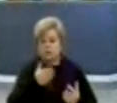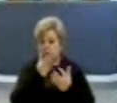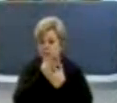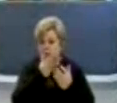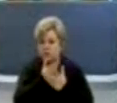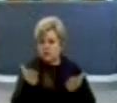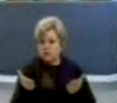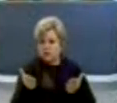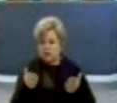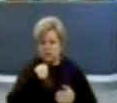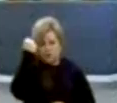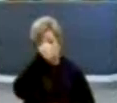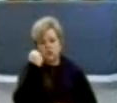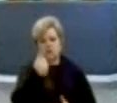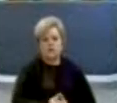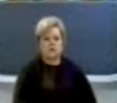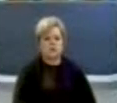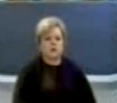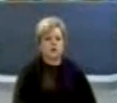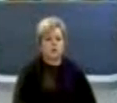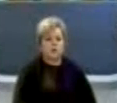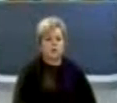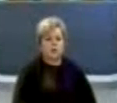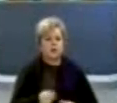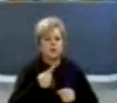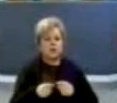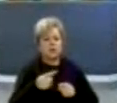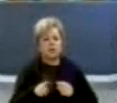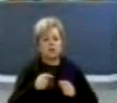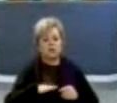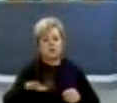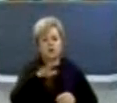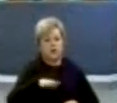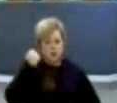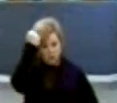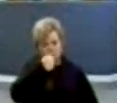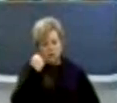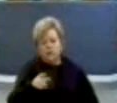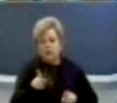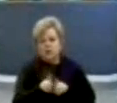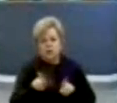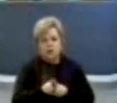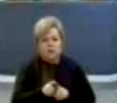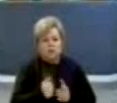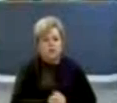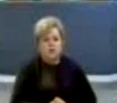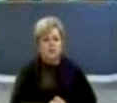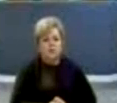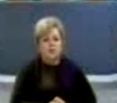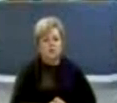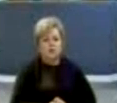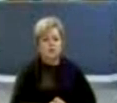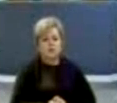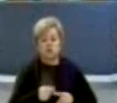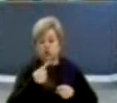e brendshme të Kosovës, në jurisdiksionin e Kosovës, edhe në çështjet e sovranitetit të Kosovës. Dhe po ashtu, në pyetjen 5, më vonë thuhet